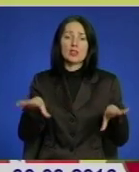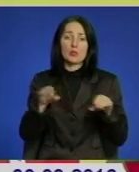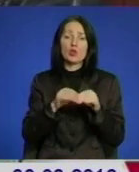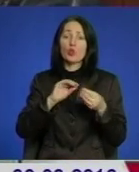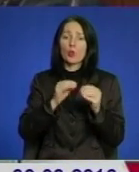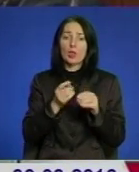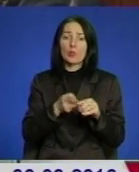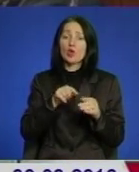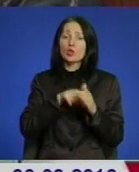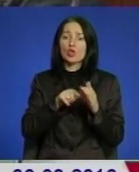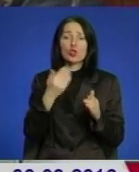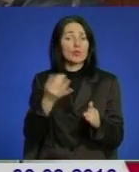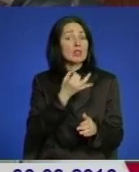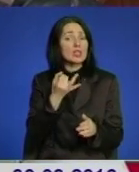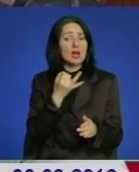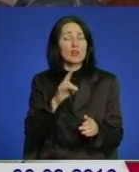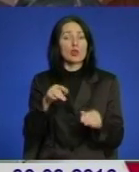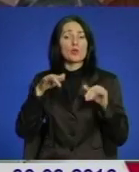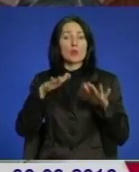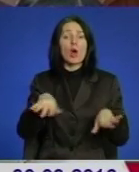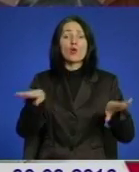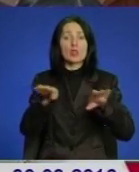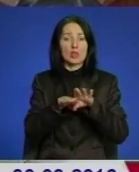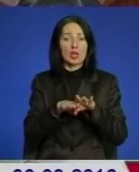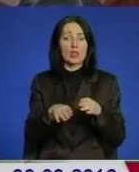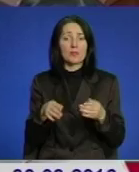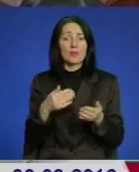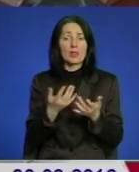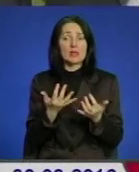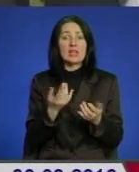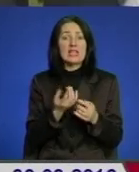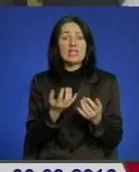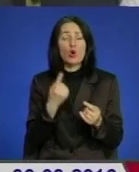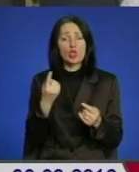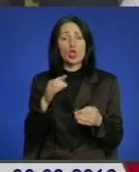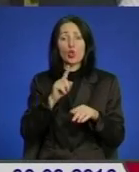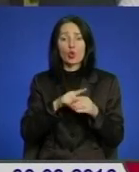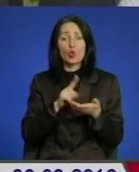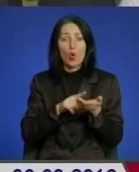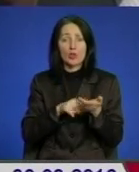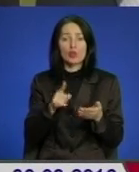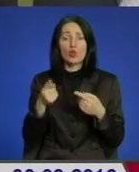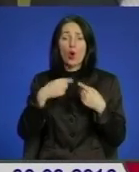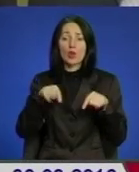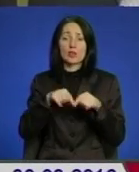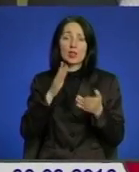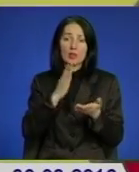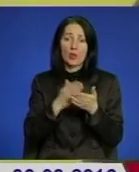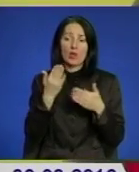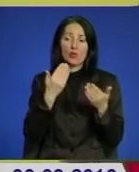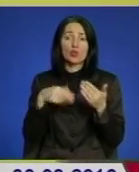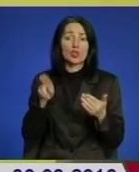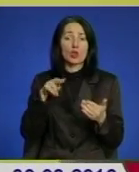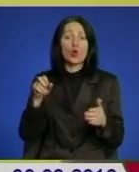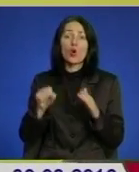потерпілого, що вони зацікавлені, аби справу закрили. А отже, це ще один доказ, що організація таки мала відношення до злочину.